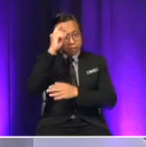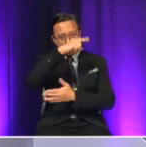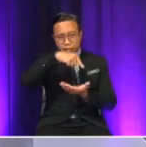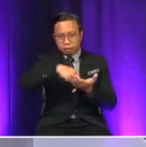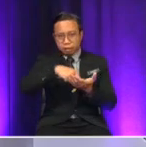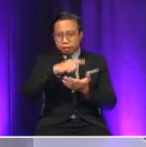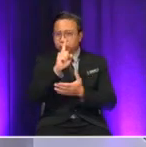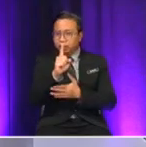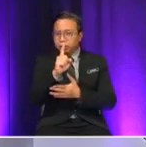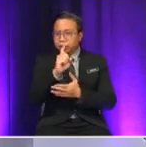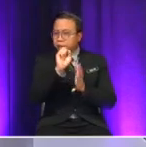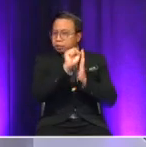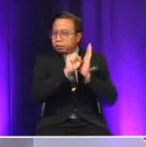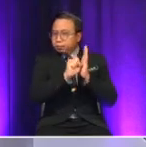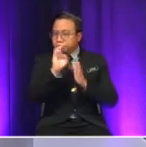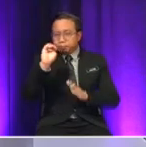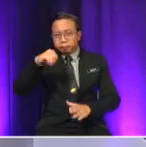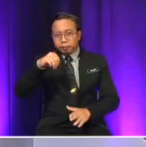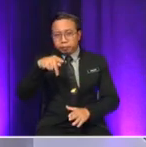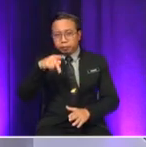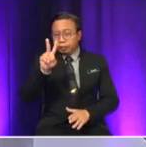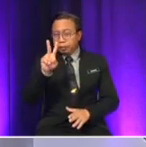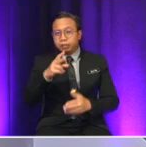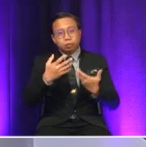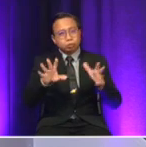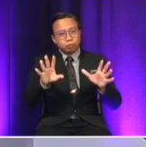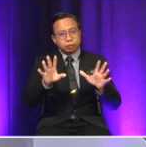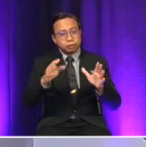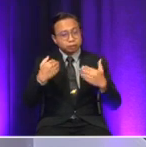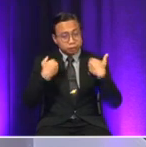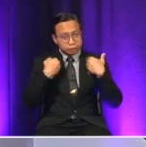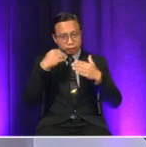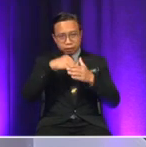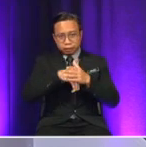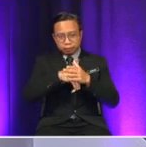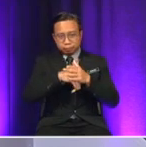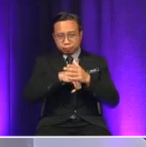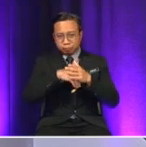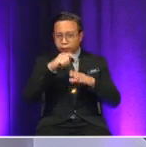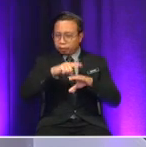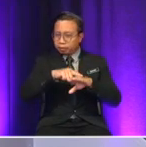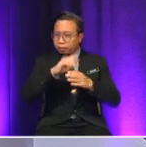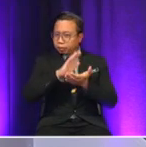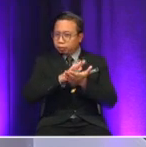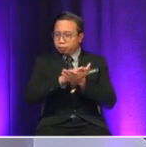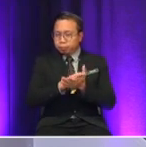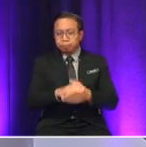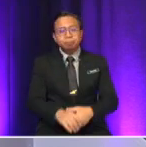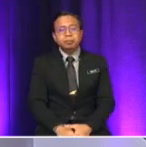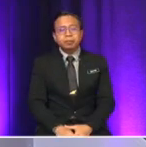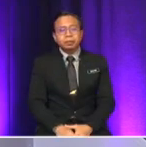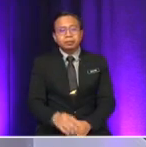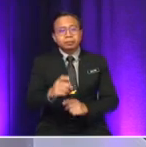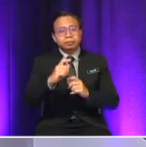salah satu mata pelajaran MPV ya cikgu. Ya betul. Dan telah pun berada dalam di sekolah-sekolah, diajar di sekolah-sekolah sejak